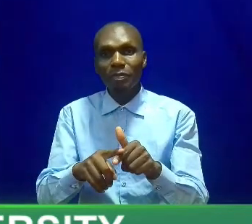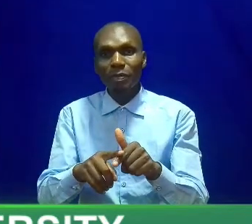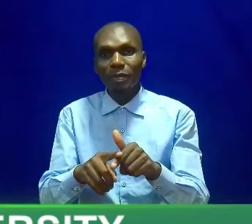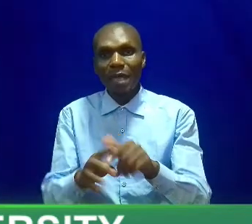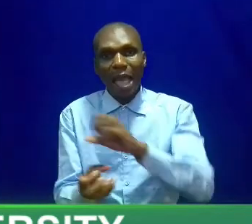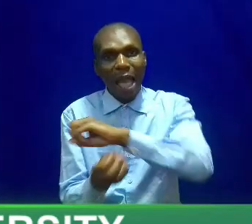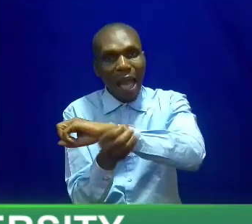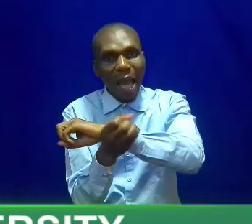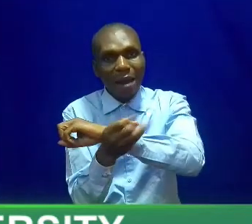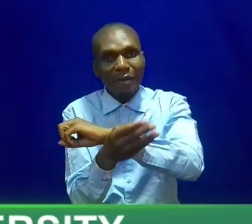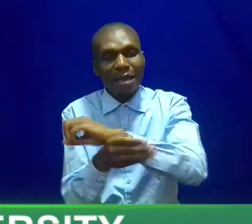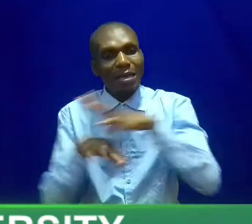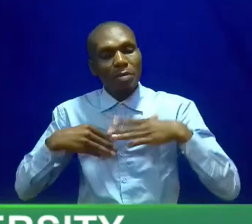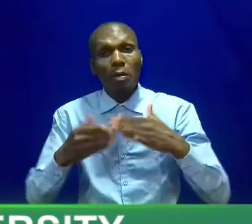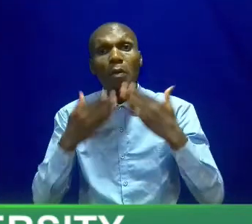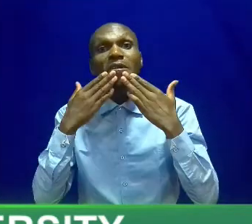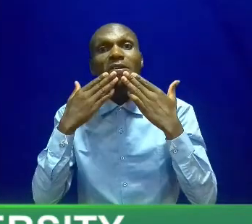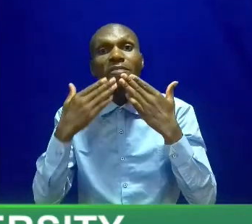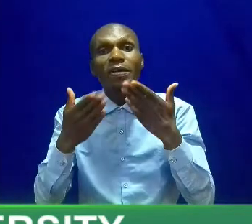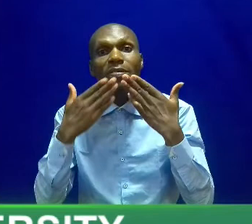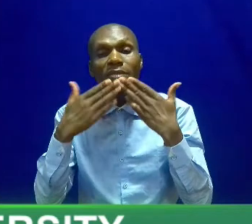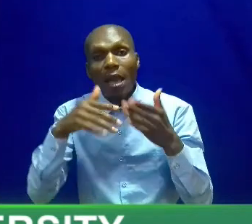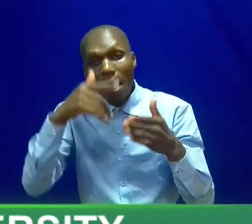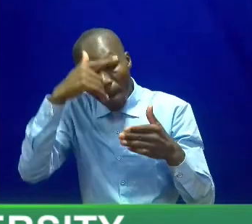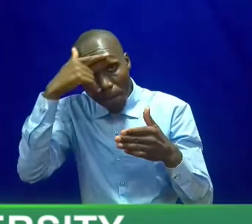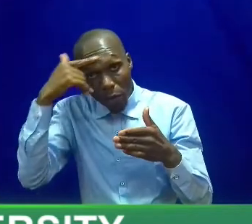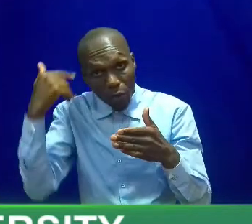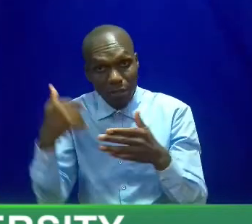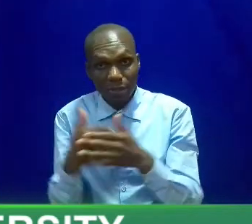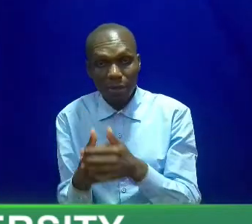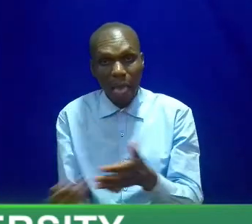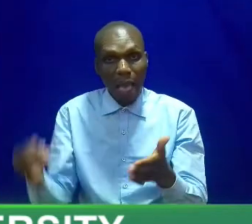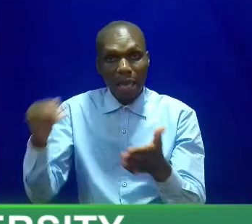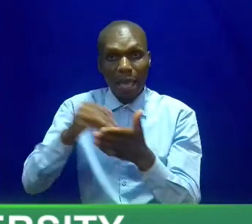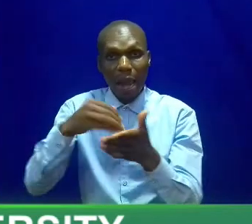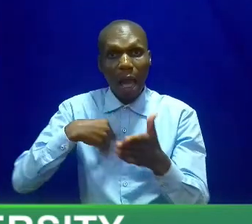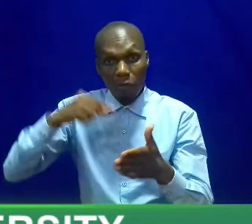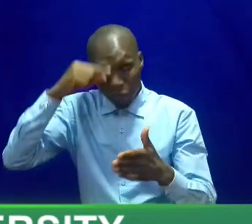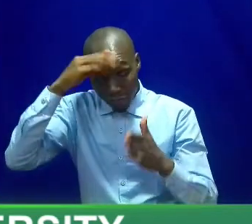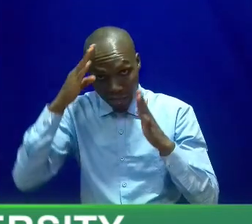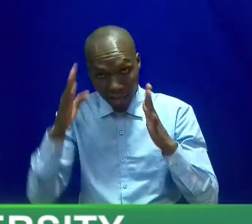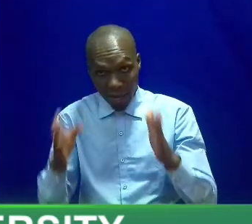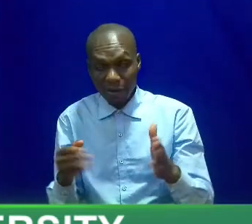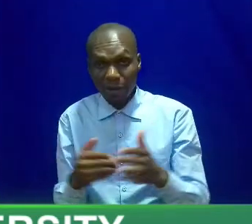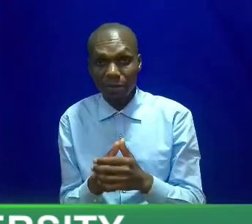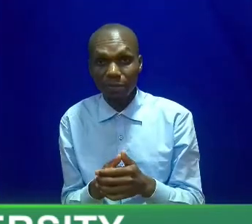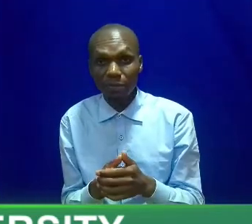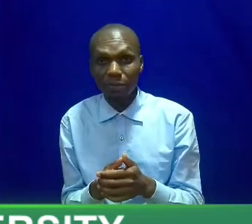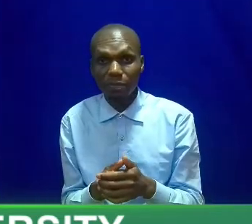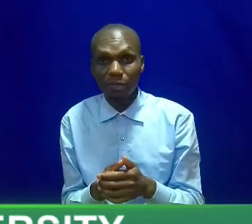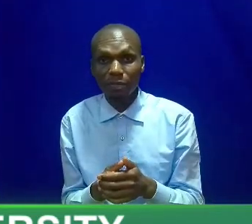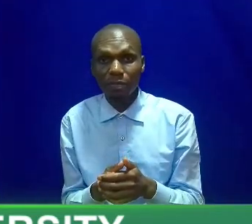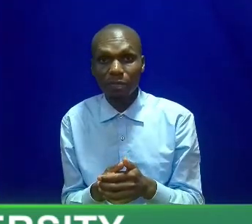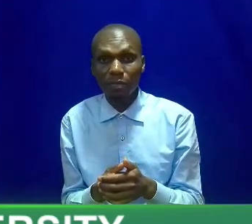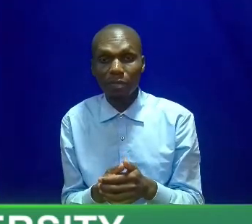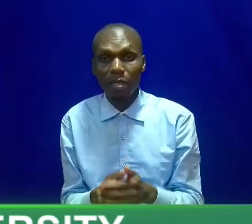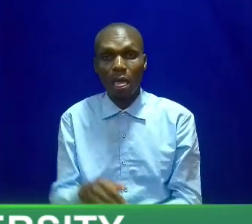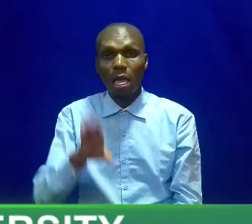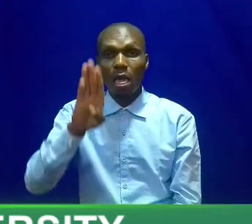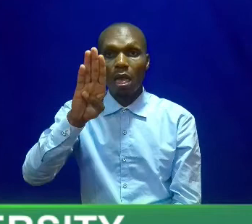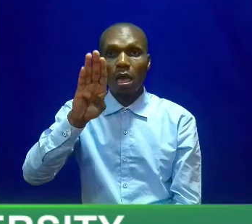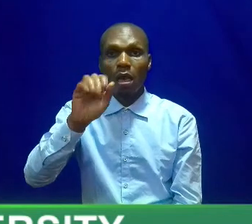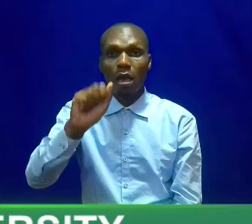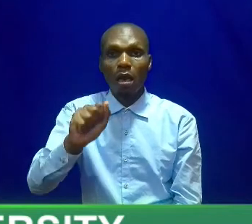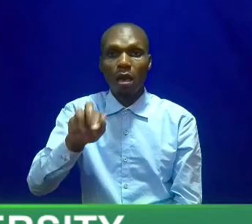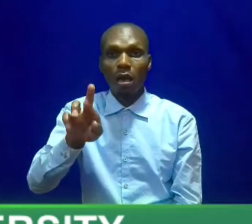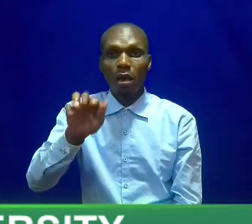jambo. Na tunashukuru kwa sababu pia kuna gavana wetu Mr. Fernandez Baraza.